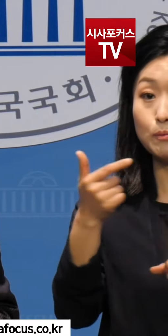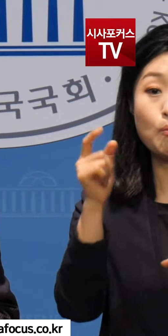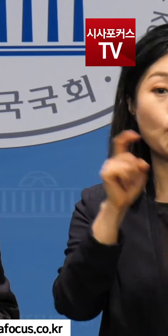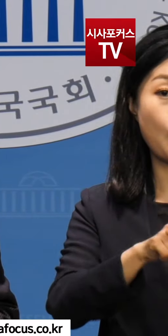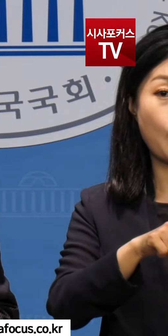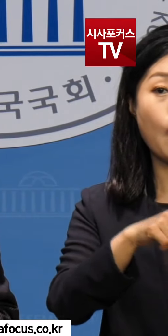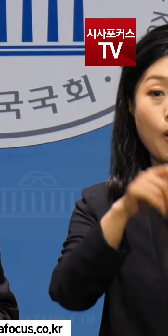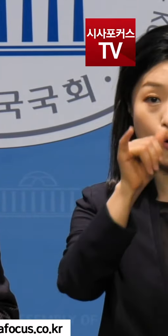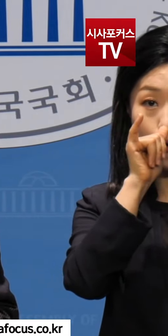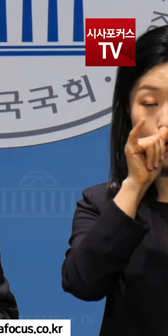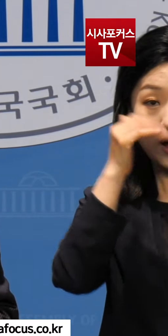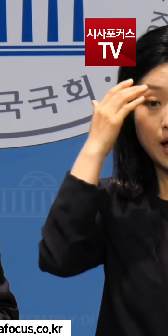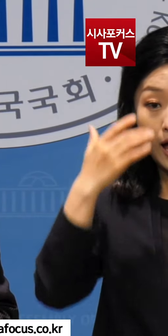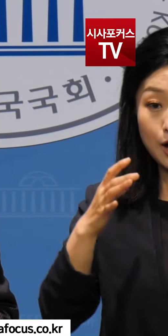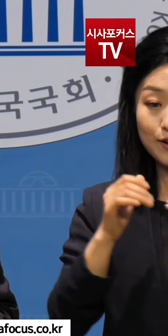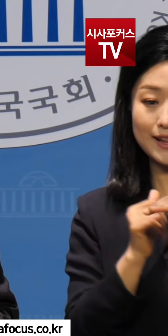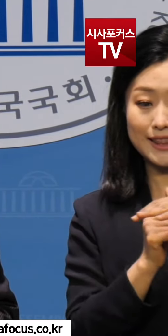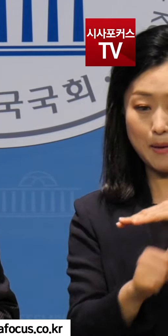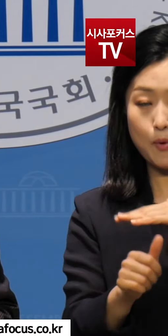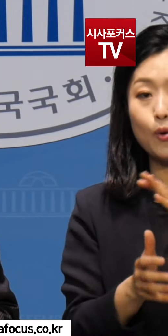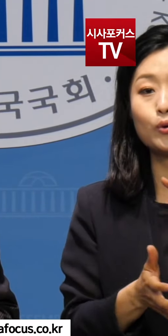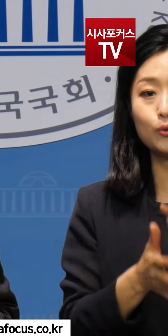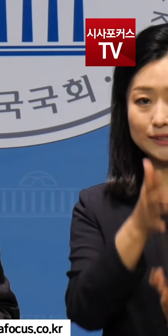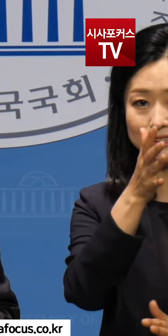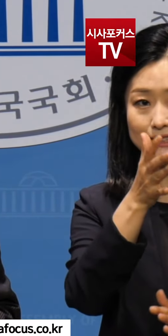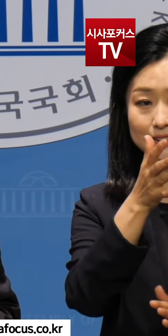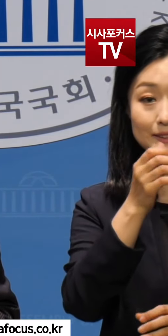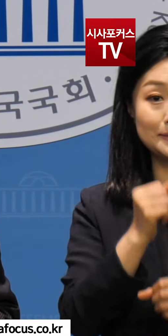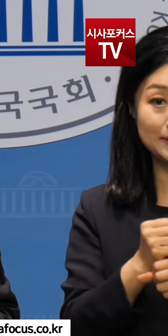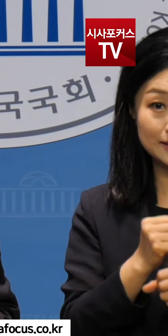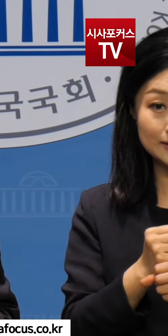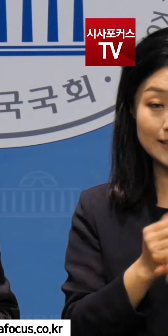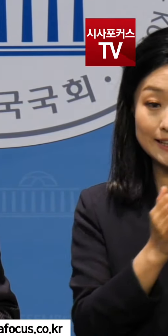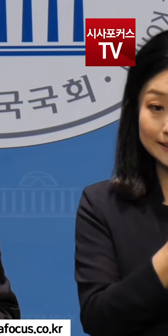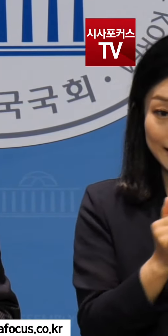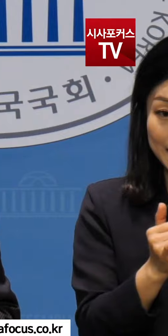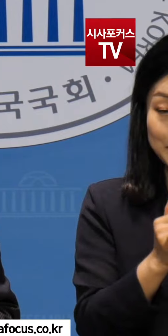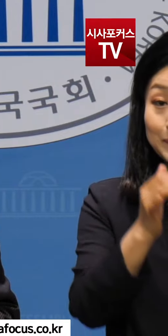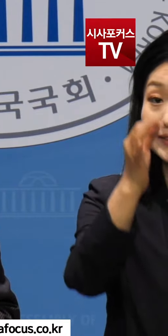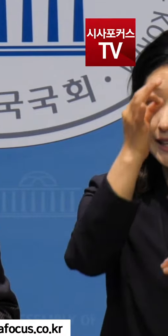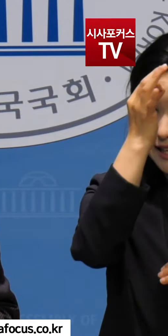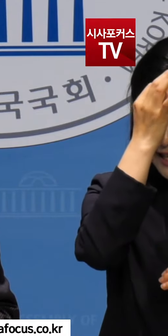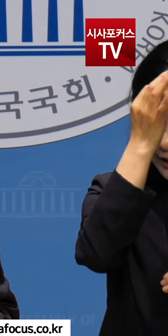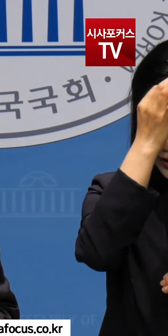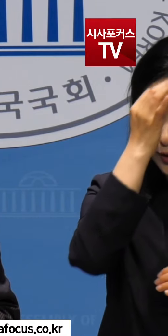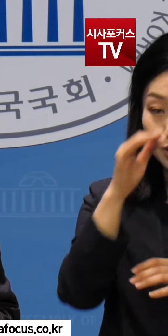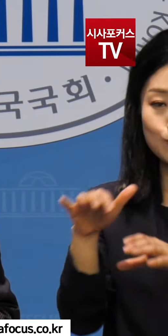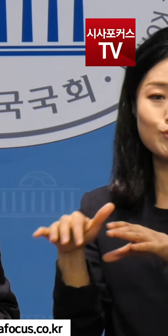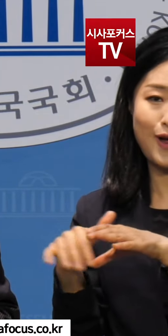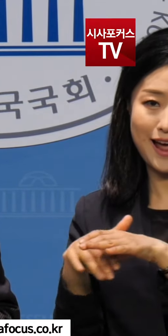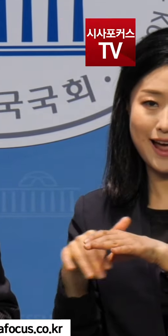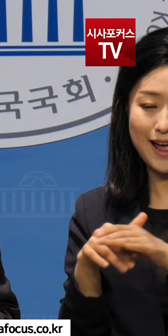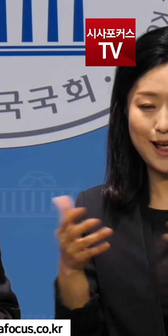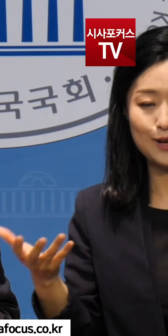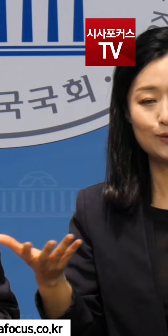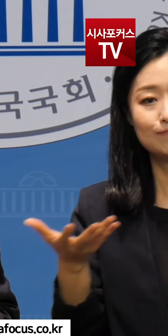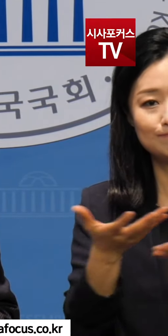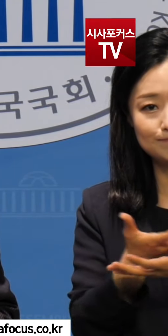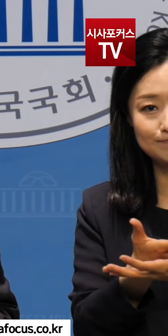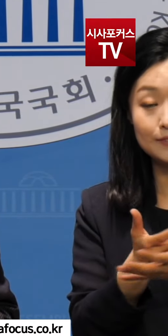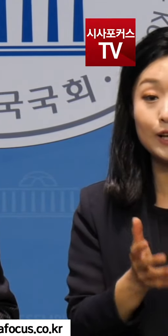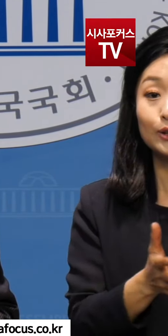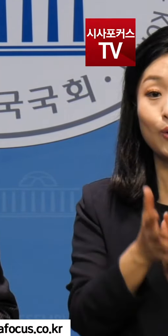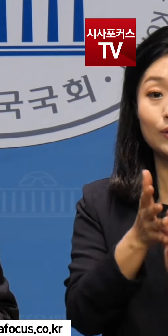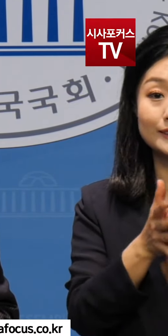가지고 대한민국의 대표 도시로서 그 안에서 사람과 기술, 문화가 조화를 이루는